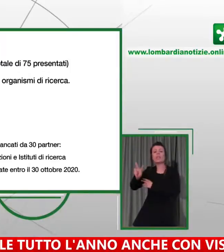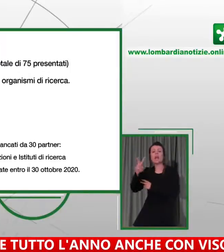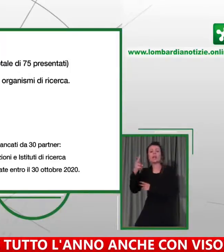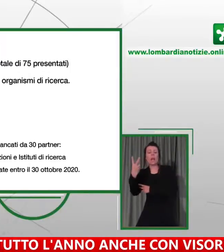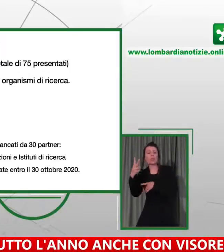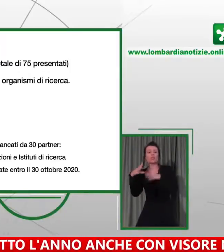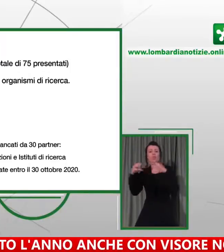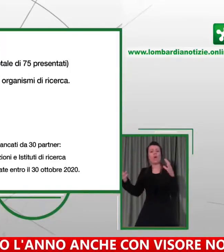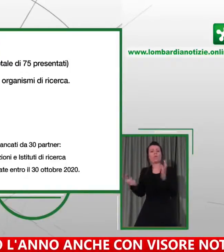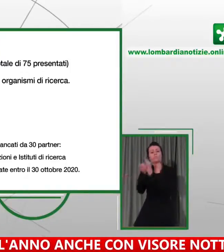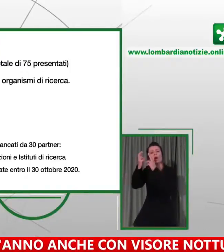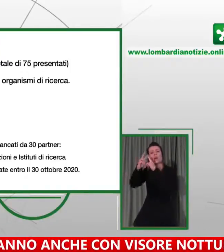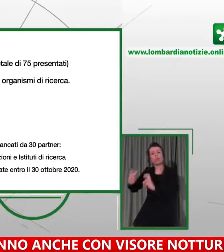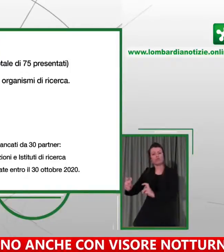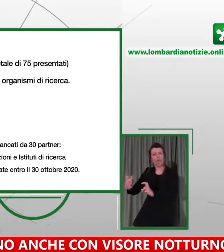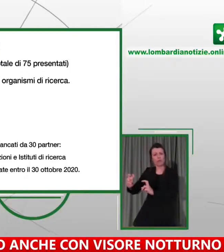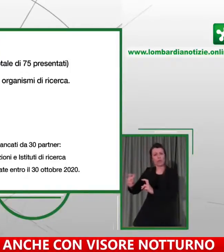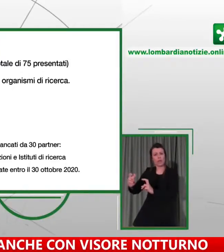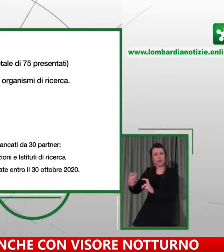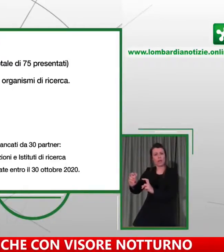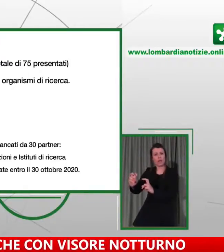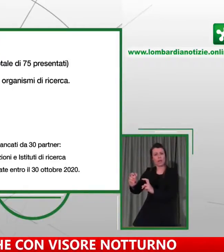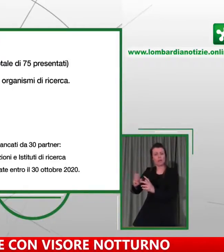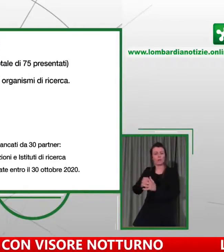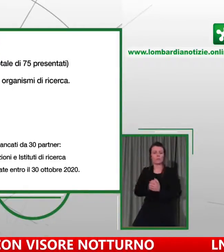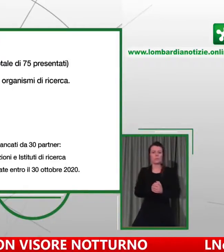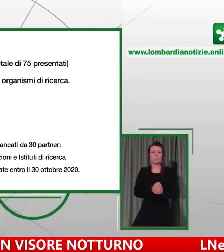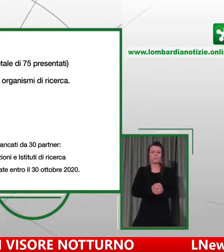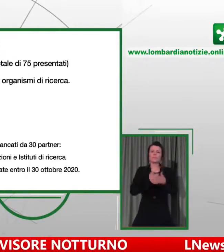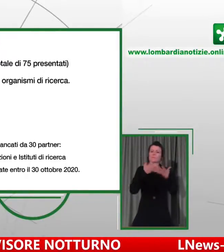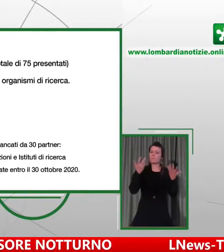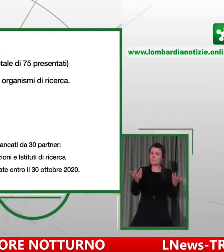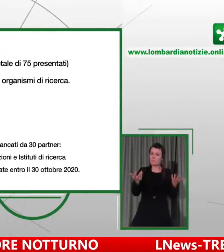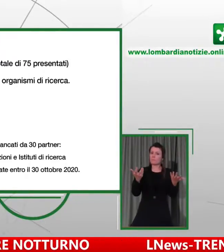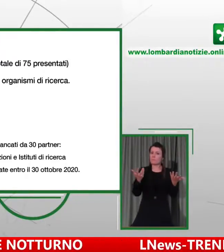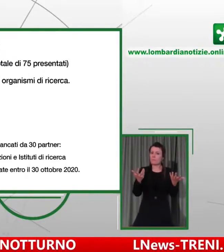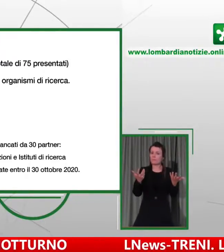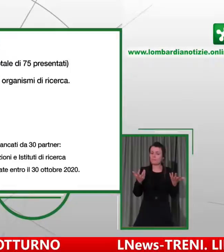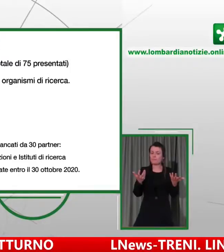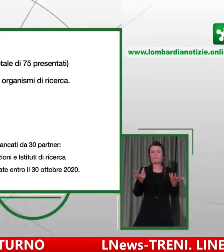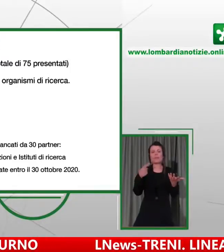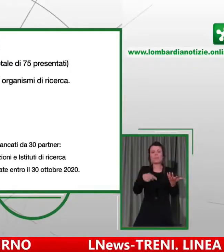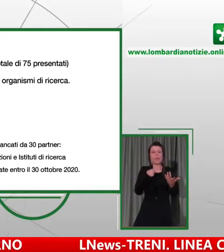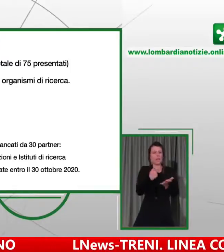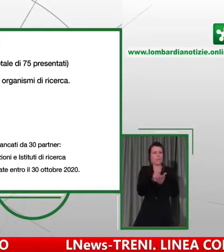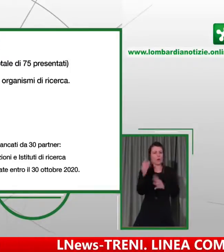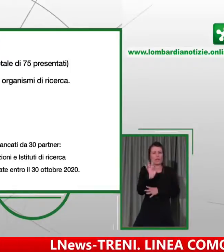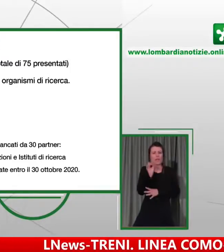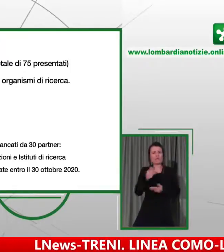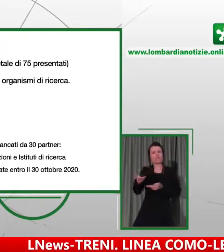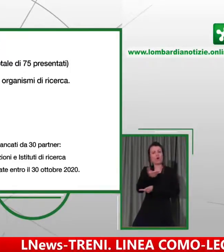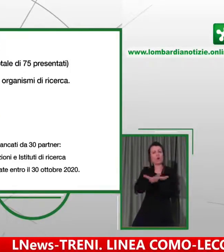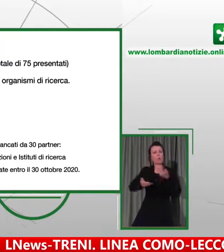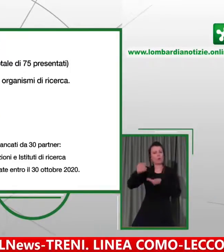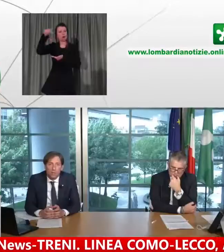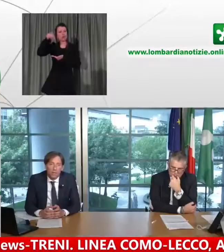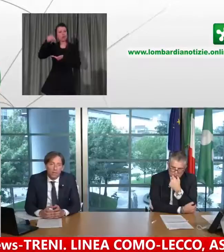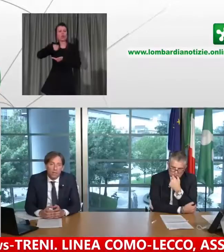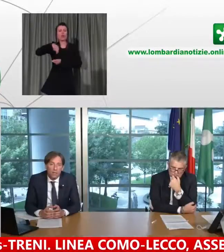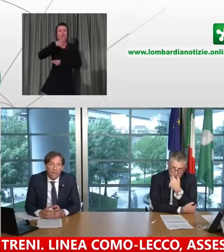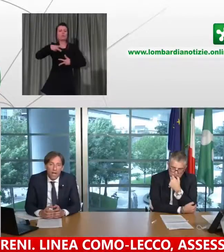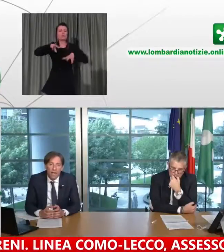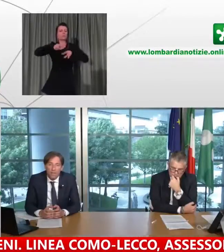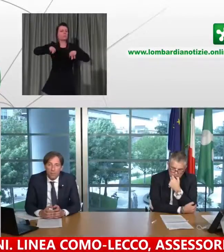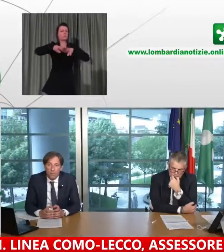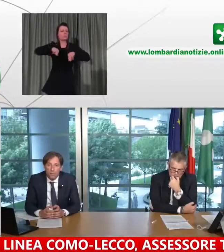di ricerca. E ecco, è molto importante questa collaborazione, l'abbiamo sottolineato più volte.